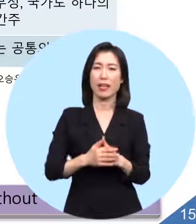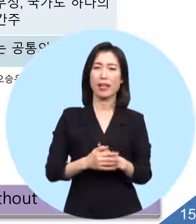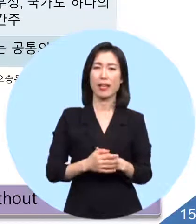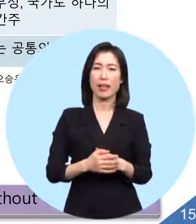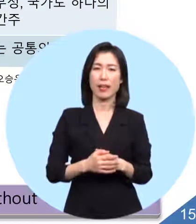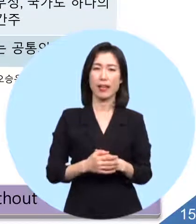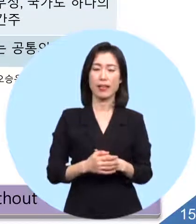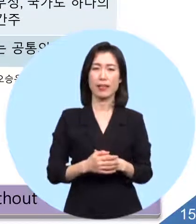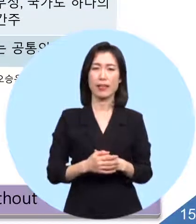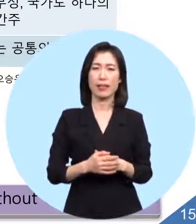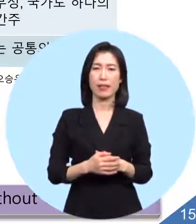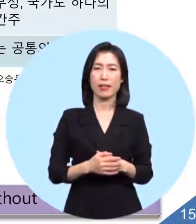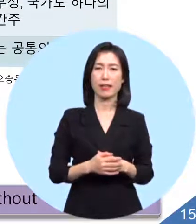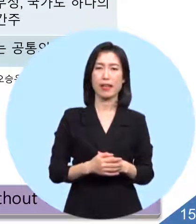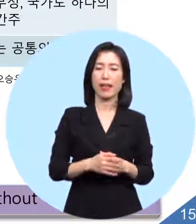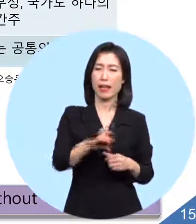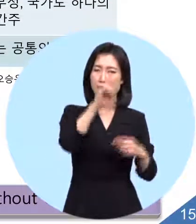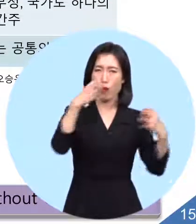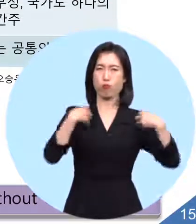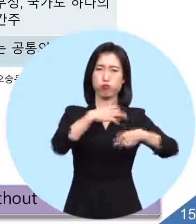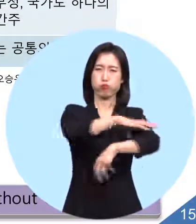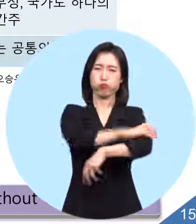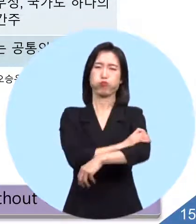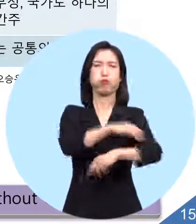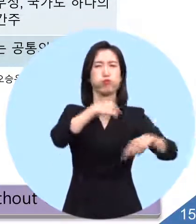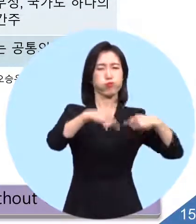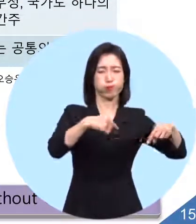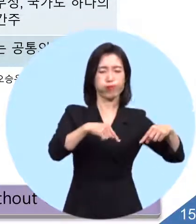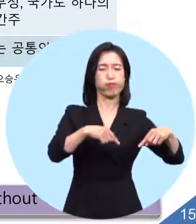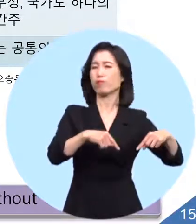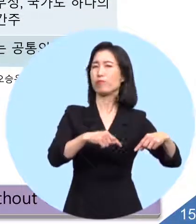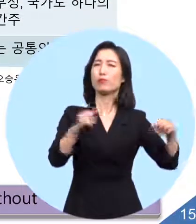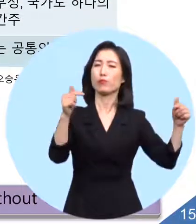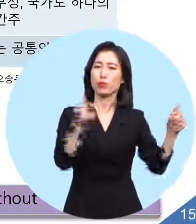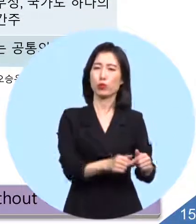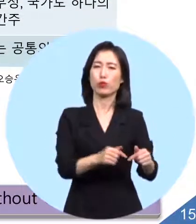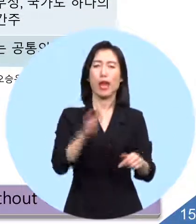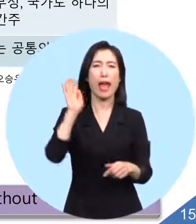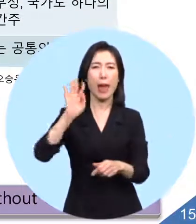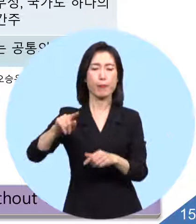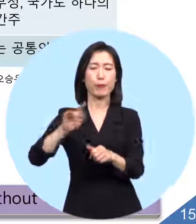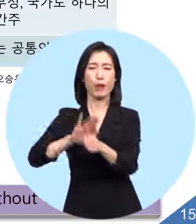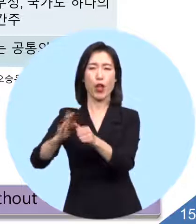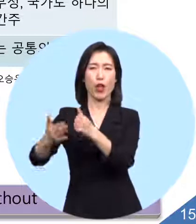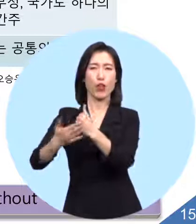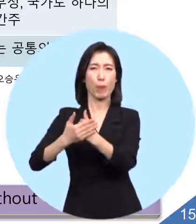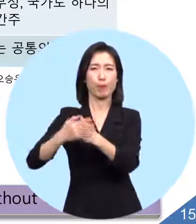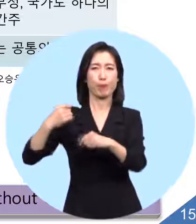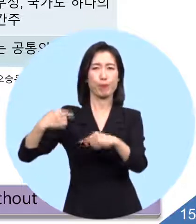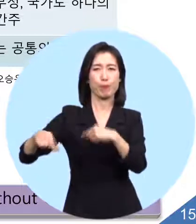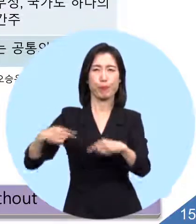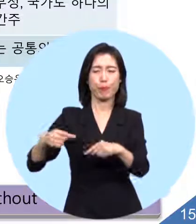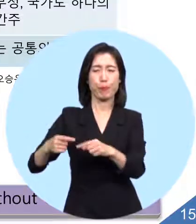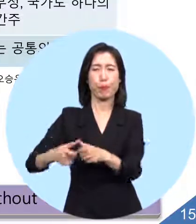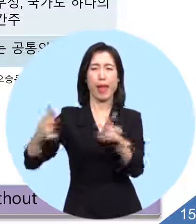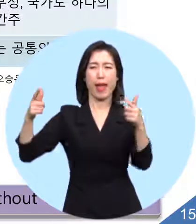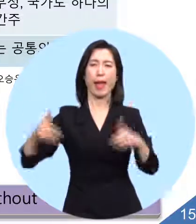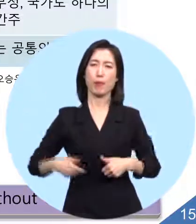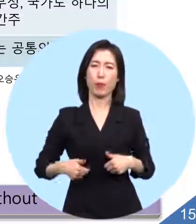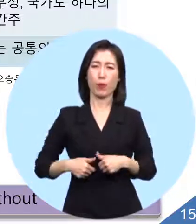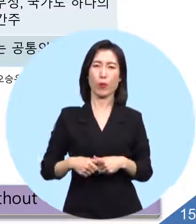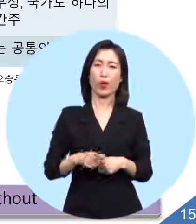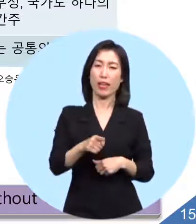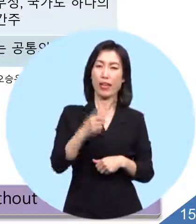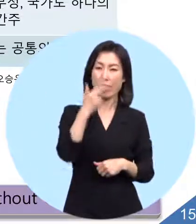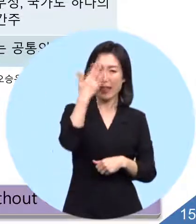to government to governance, less government to more governance. 저거는 현 인도